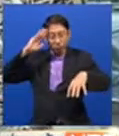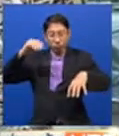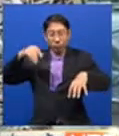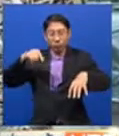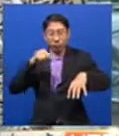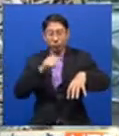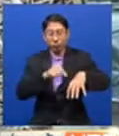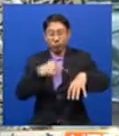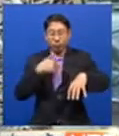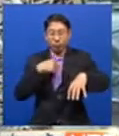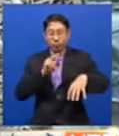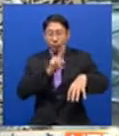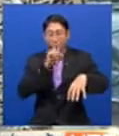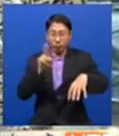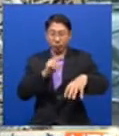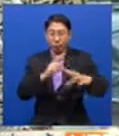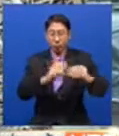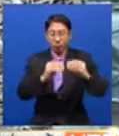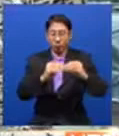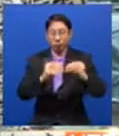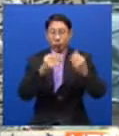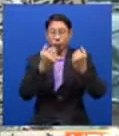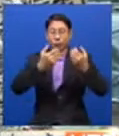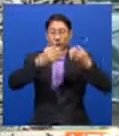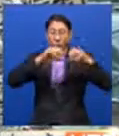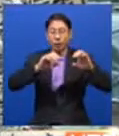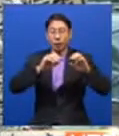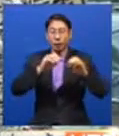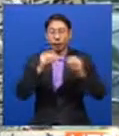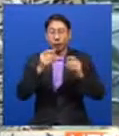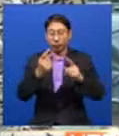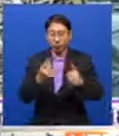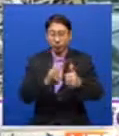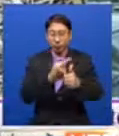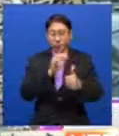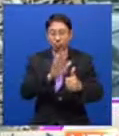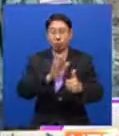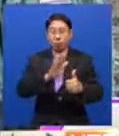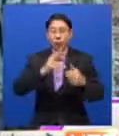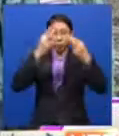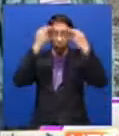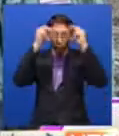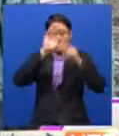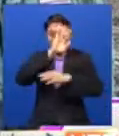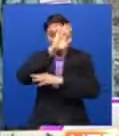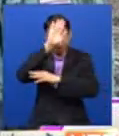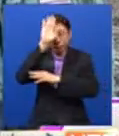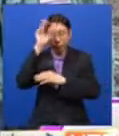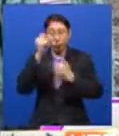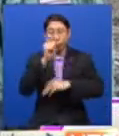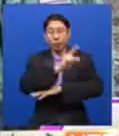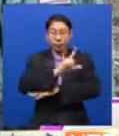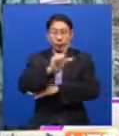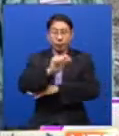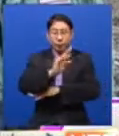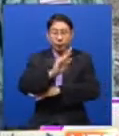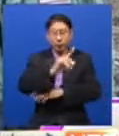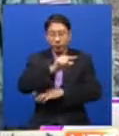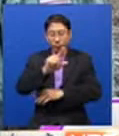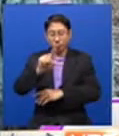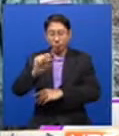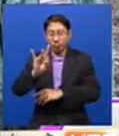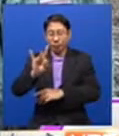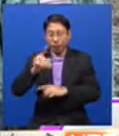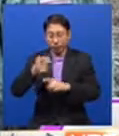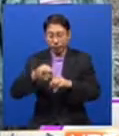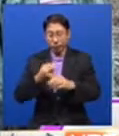ฒน์ซึ่งจะใช้เป็นสถานที่จัดประชุมครม.สัญจรครั้งที่1ของพลเอกประยุทธ์จันทร์โอชานายกรัฐมนตรีวันที่27ถึง28มีนาค